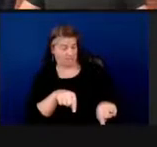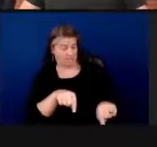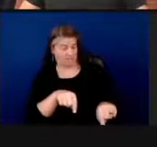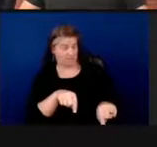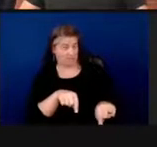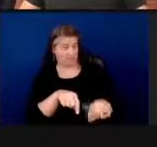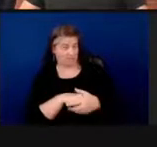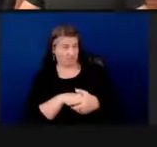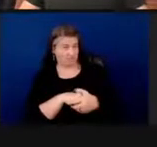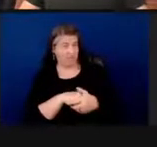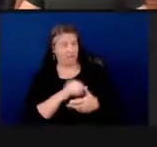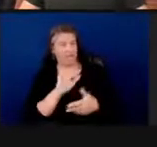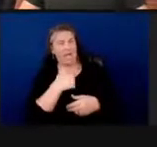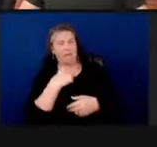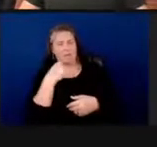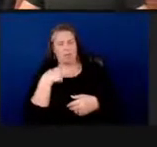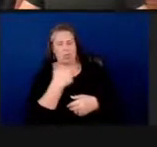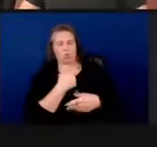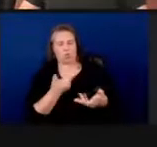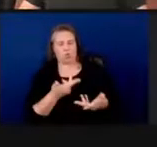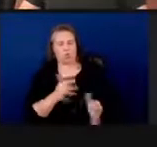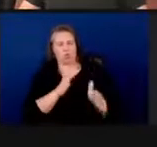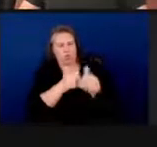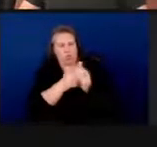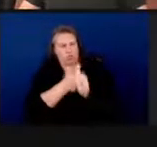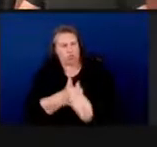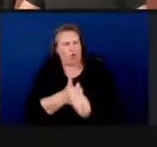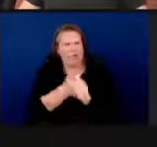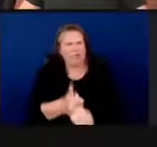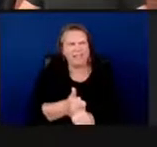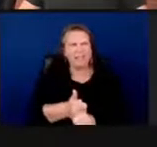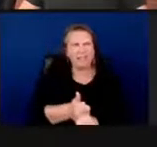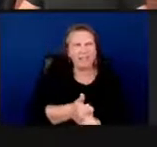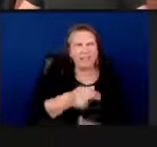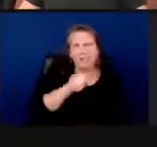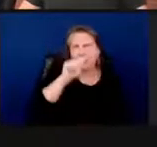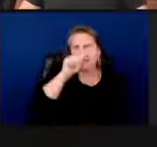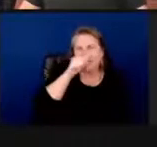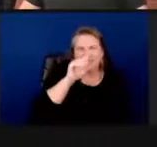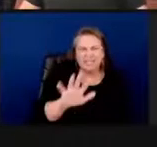nilisema ya kuwa hatutaki kufuatilia